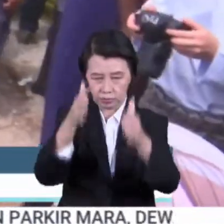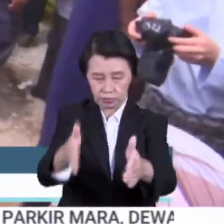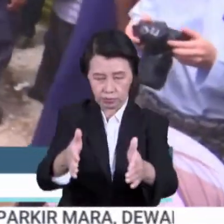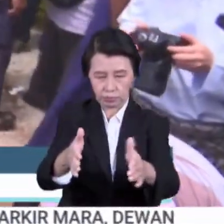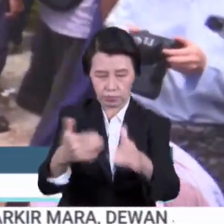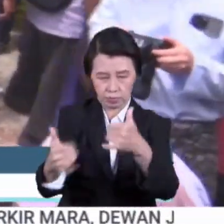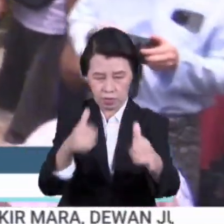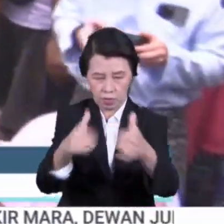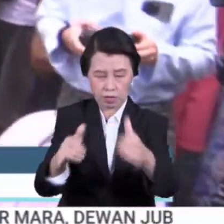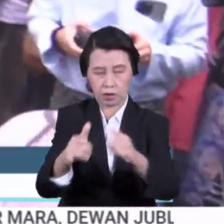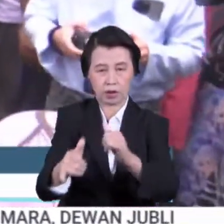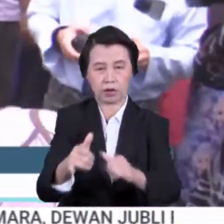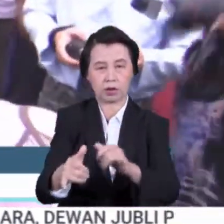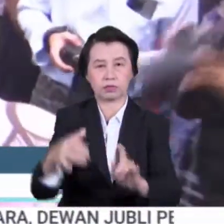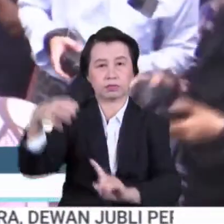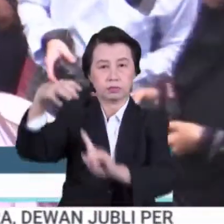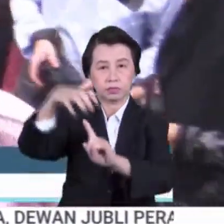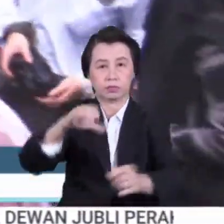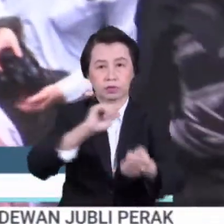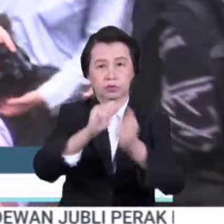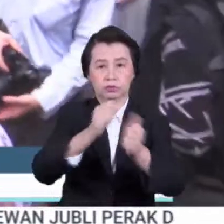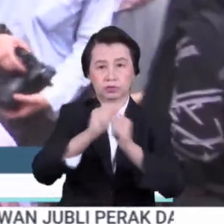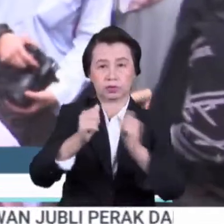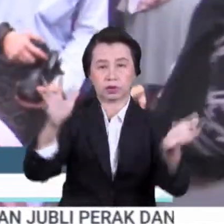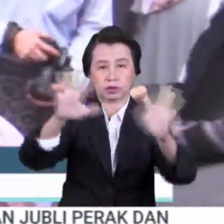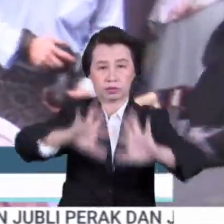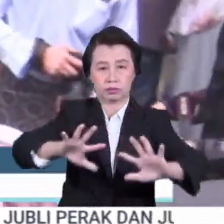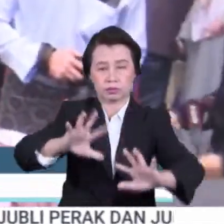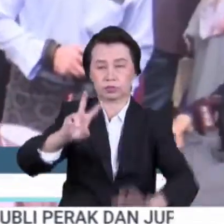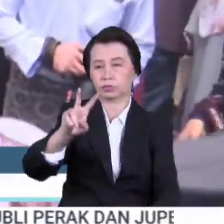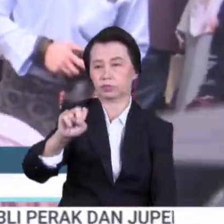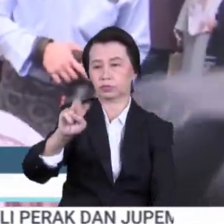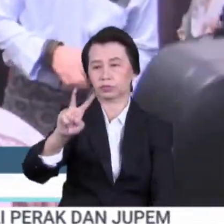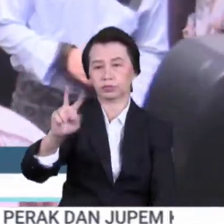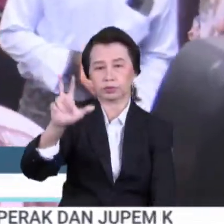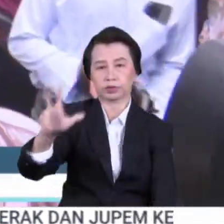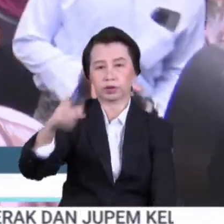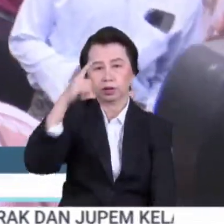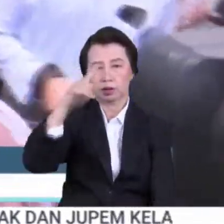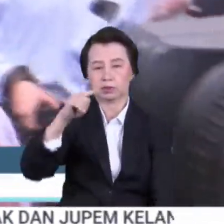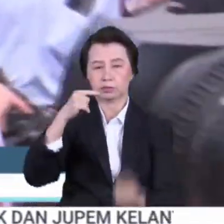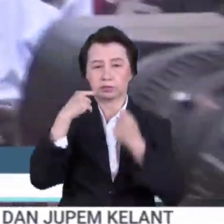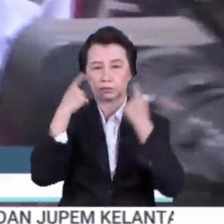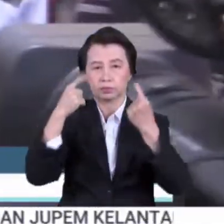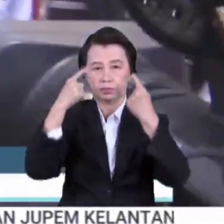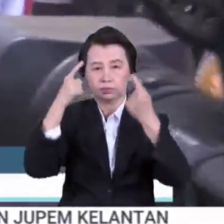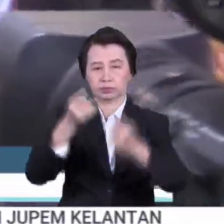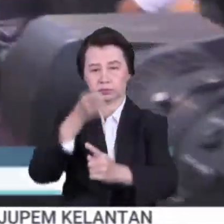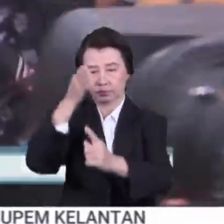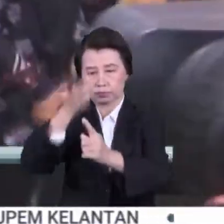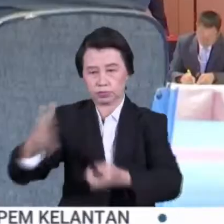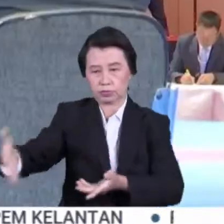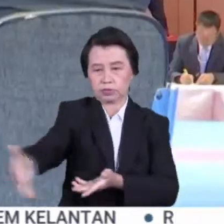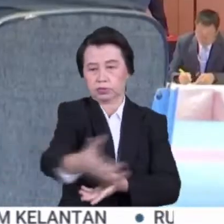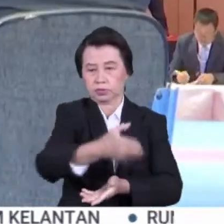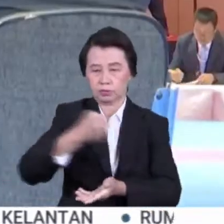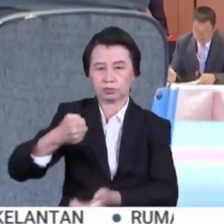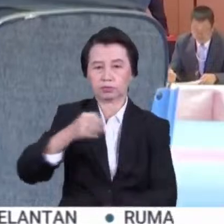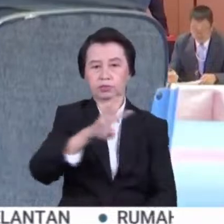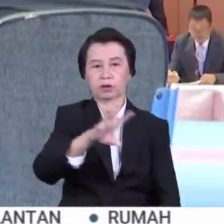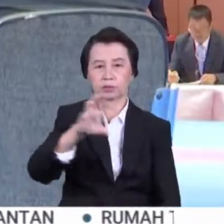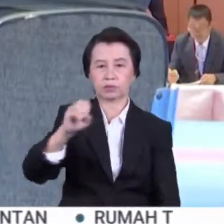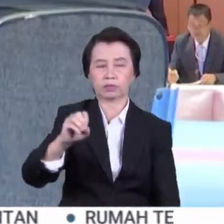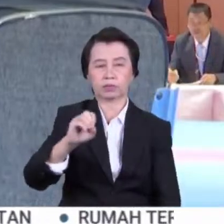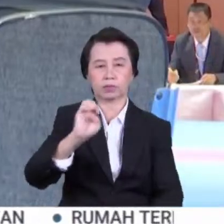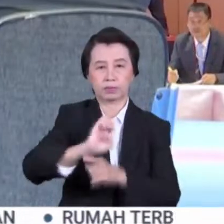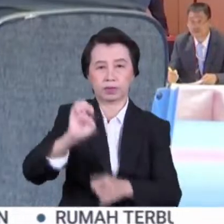sepenuhnya sepanjang Kejohanan Sukan C 2023 bagi menjayakan sasaran kutipan 40 pingat